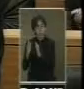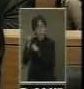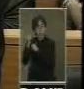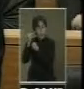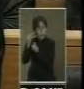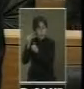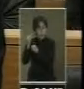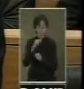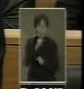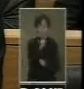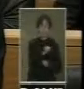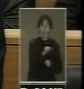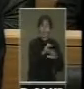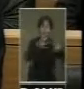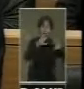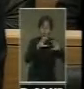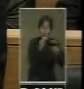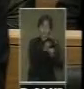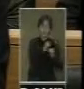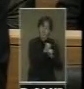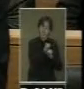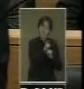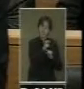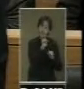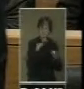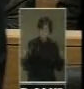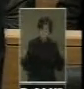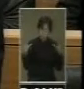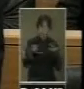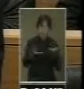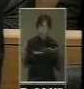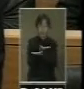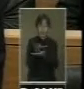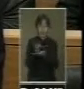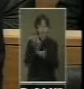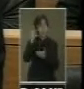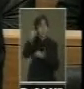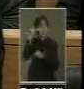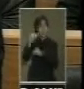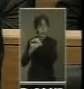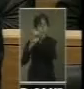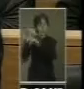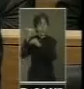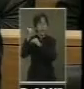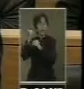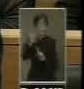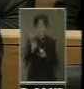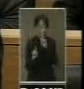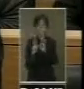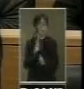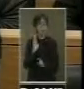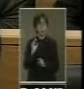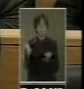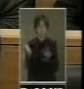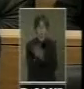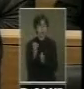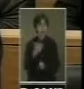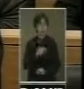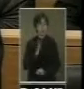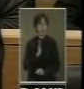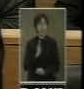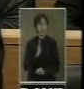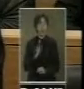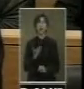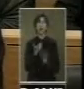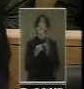บลงอย่างพอประมาณแล้วให้บ้านเมืองมันเดินได้ต่อไปไม่ให้เกิดดองเลือดนั่นจะเป็นสิ่งที่ดีที่สุด